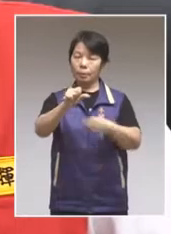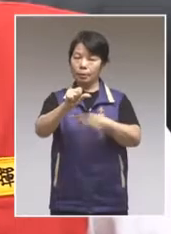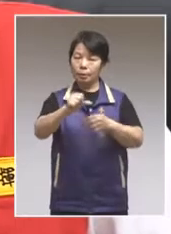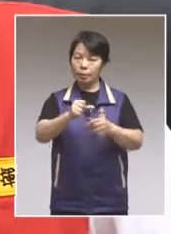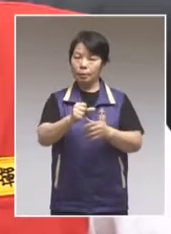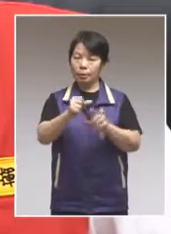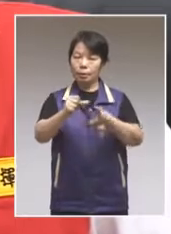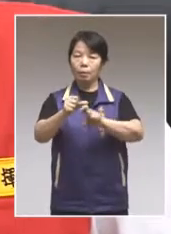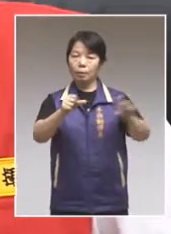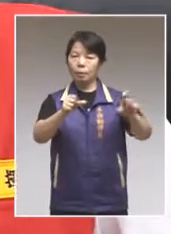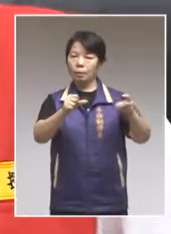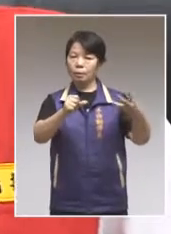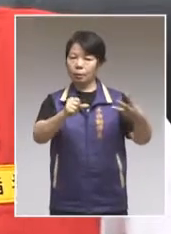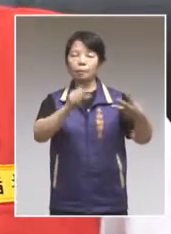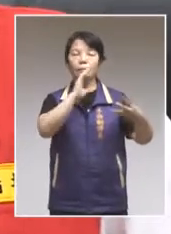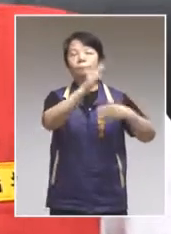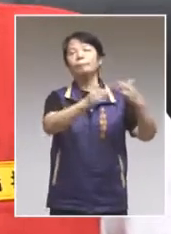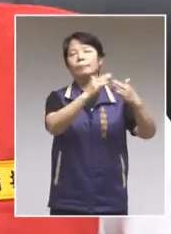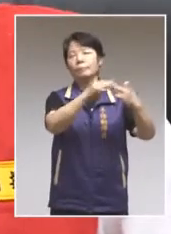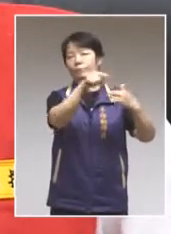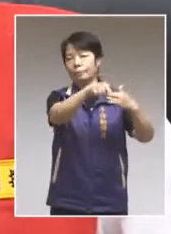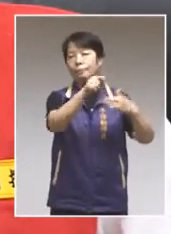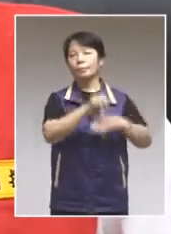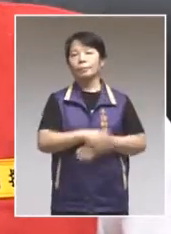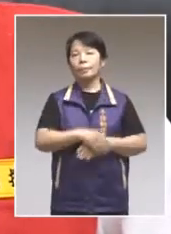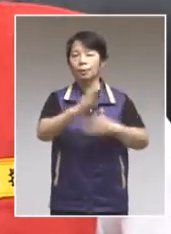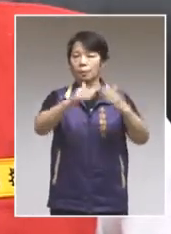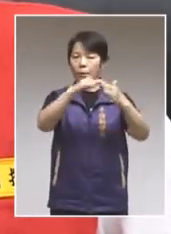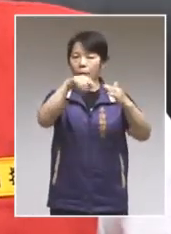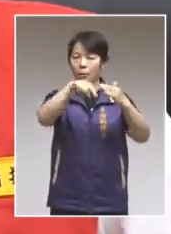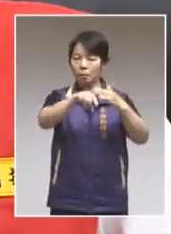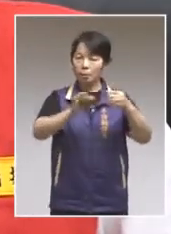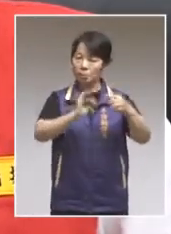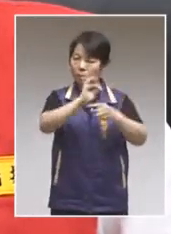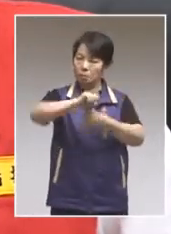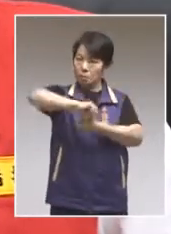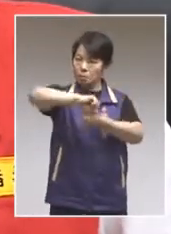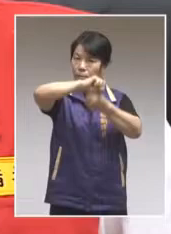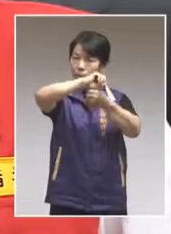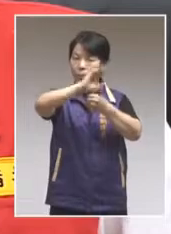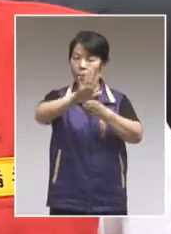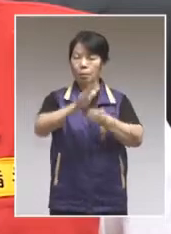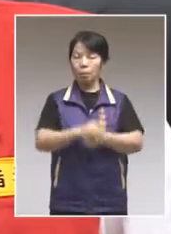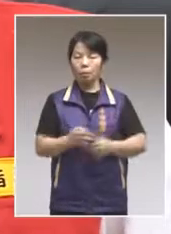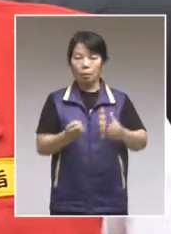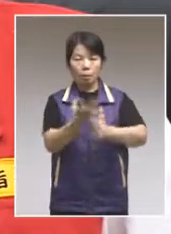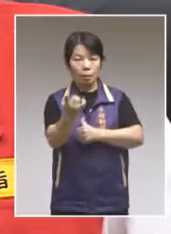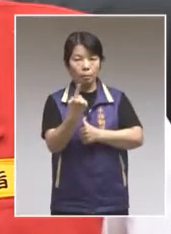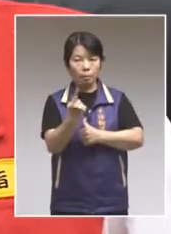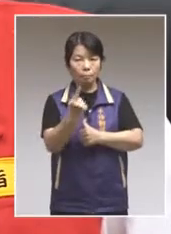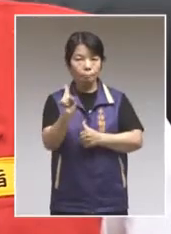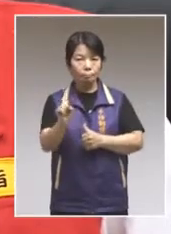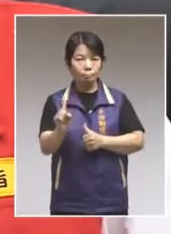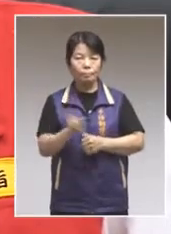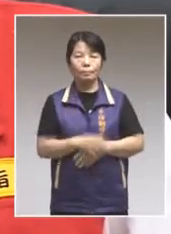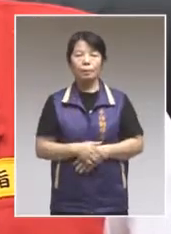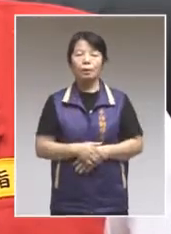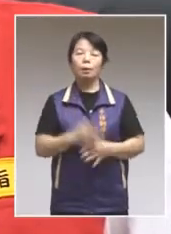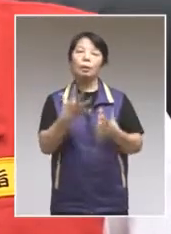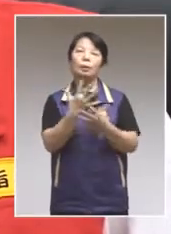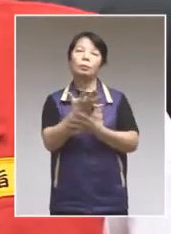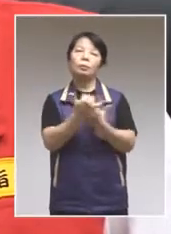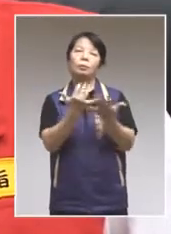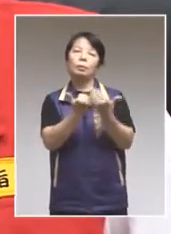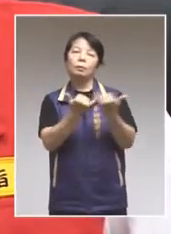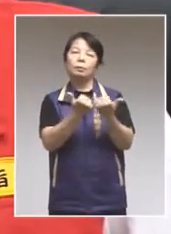中63例来自校园，哦，那校园比例增加，校园的感染源在哪里呢？还是在血统来自于